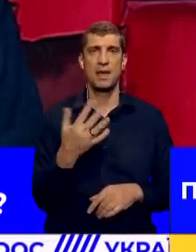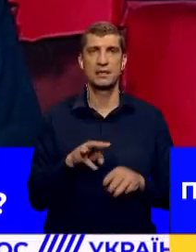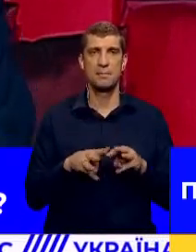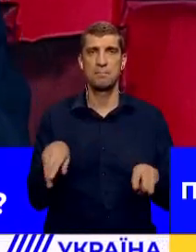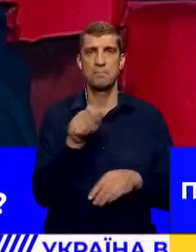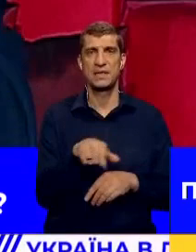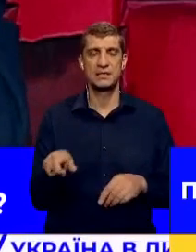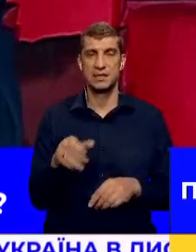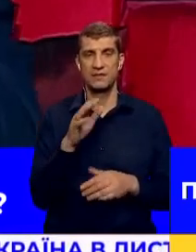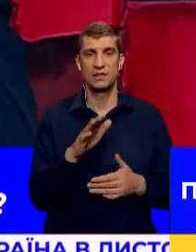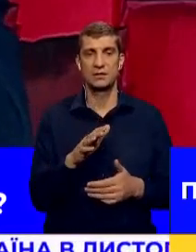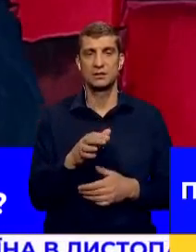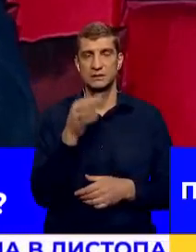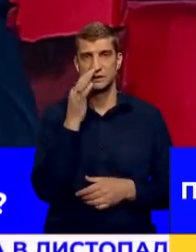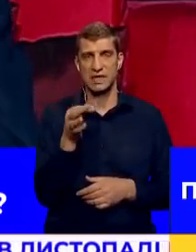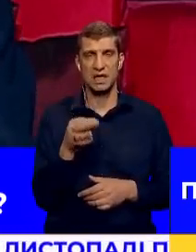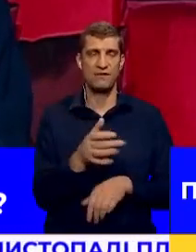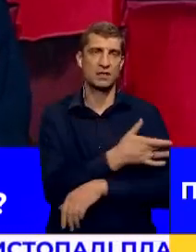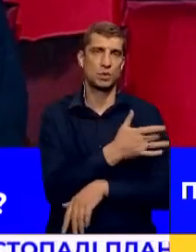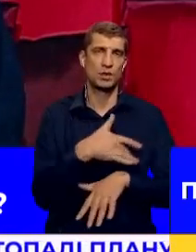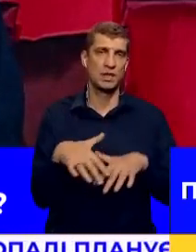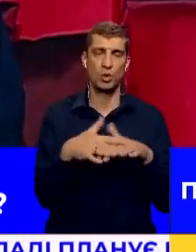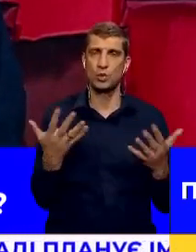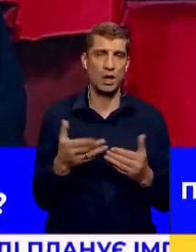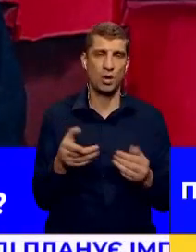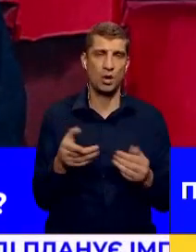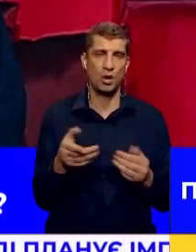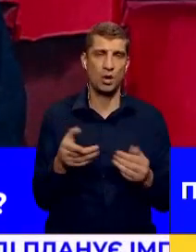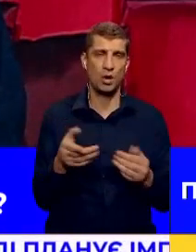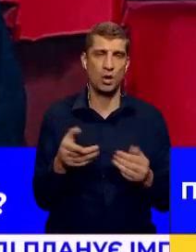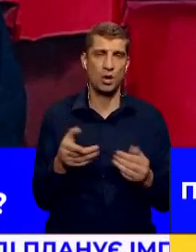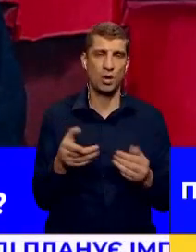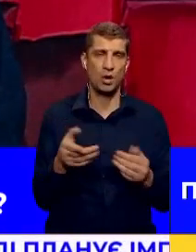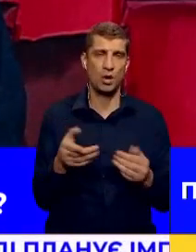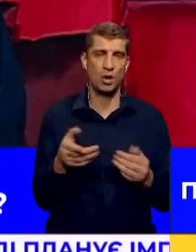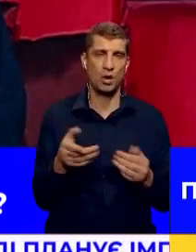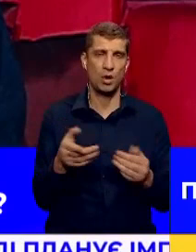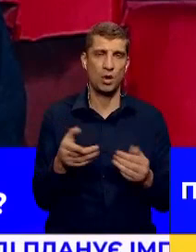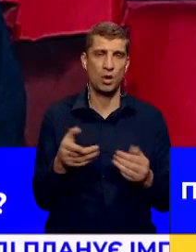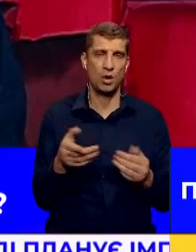Заява «Слуги народу» якогось там. Читаю вам.